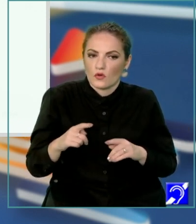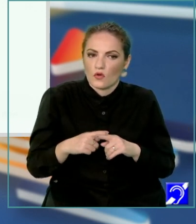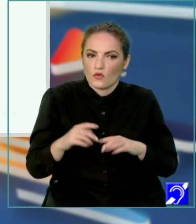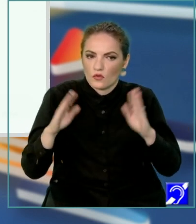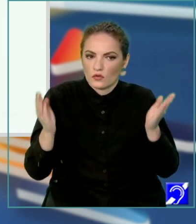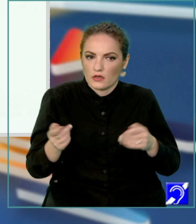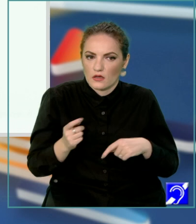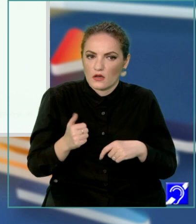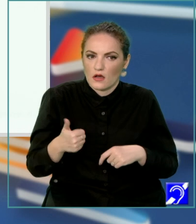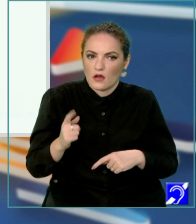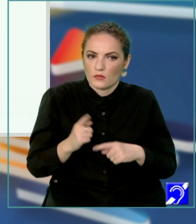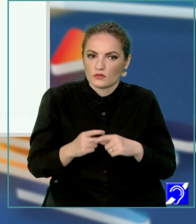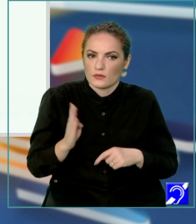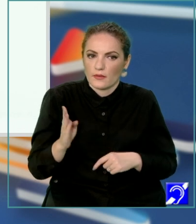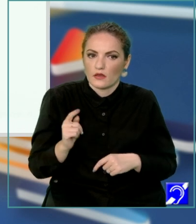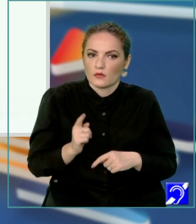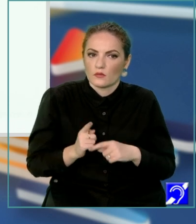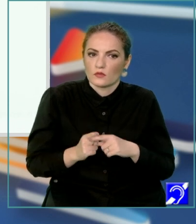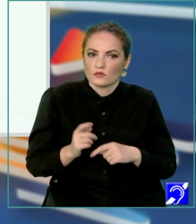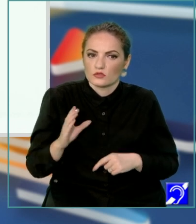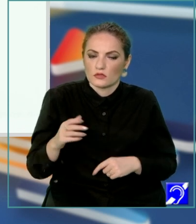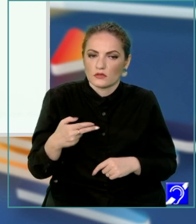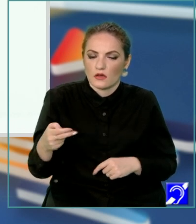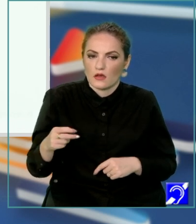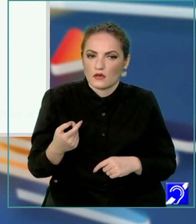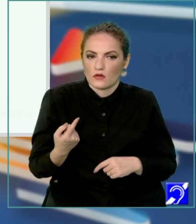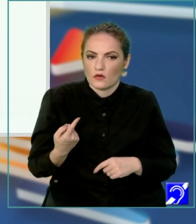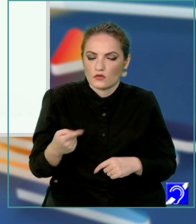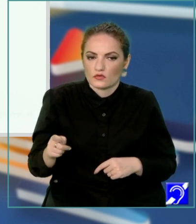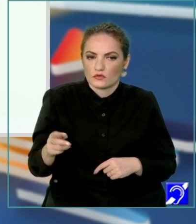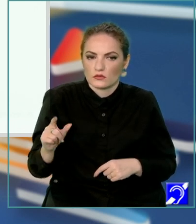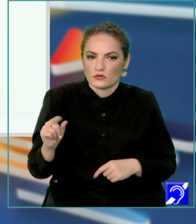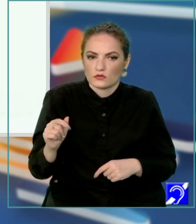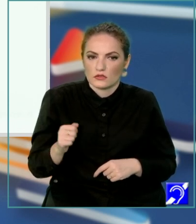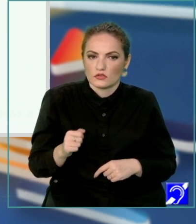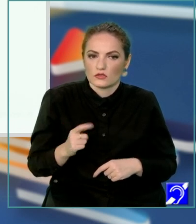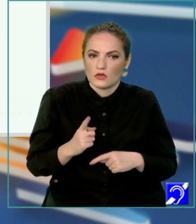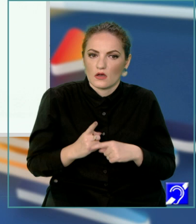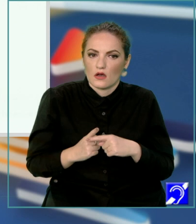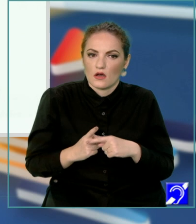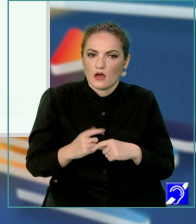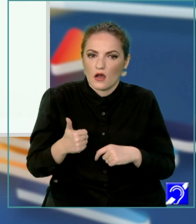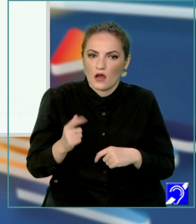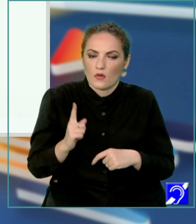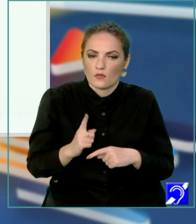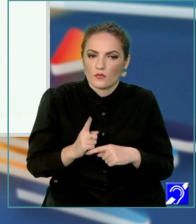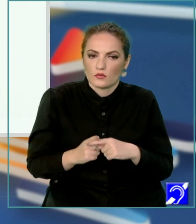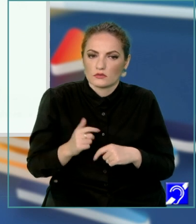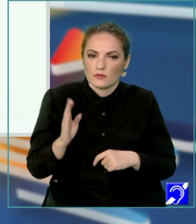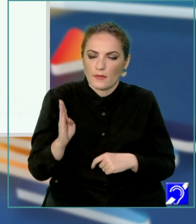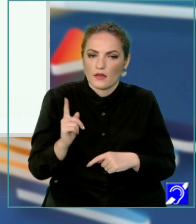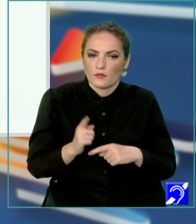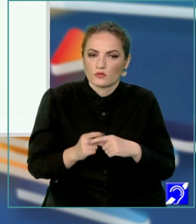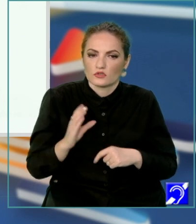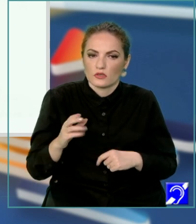120 de unde scoatem suma a plus b plus c egal treizeci acum pentru a